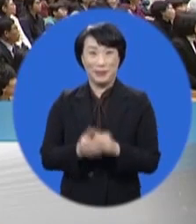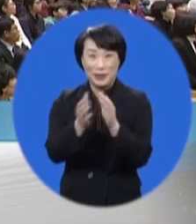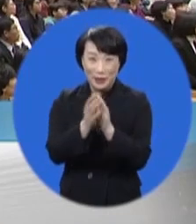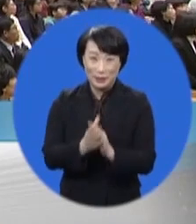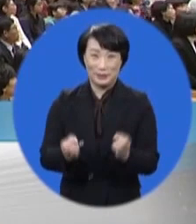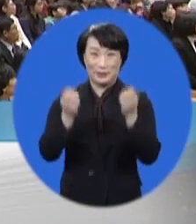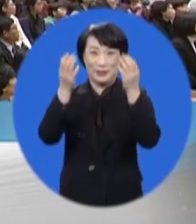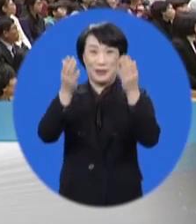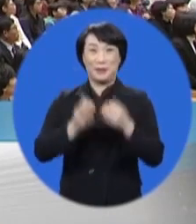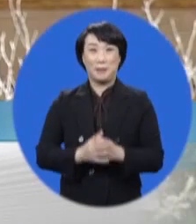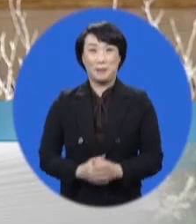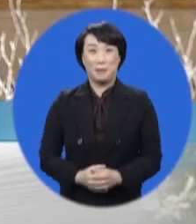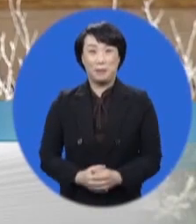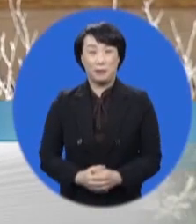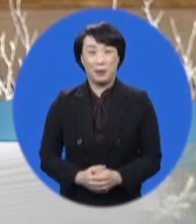할렐루야.